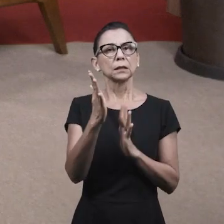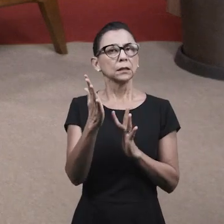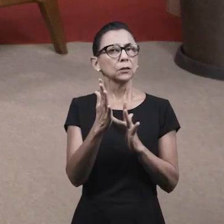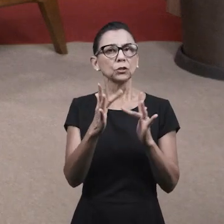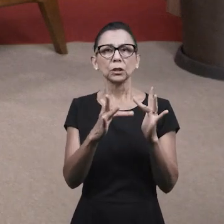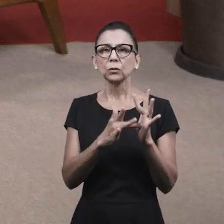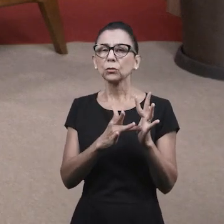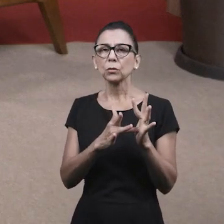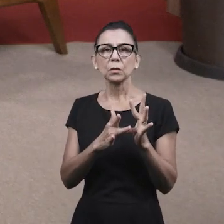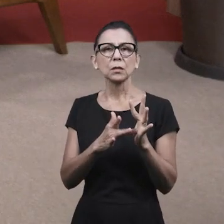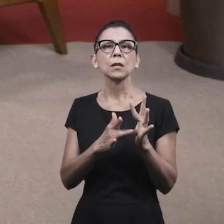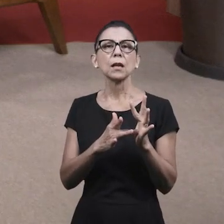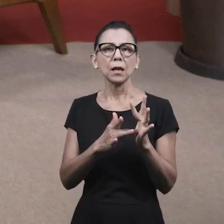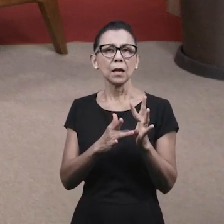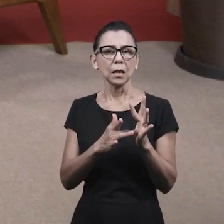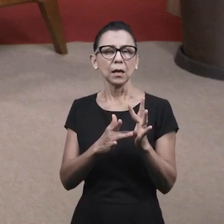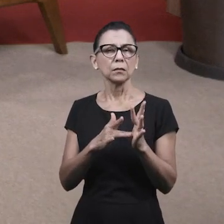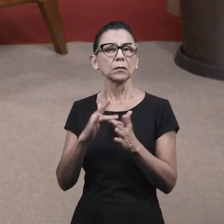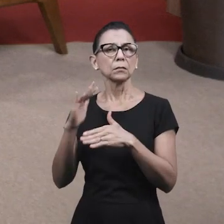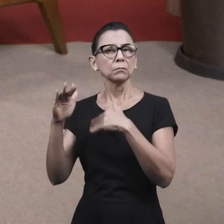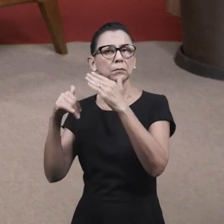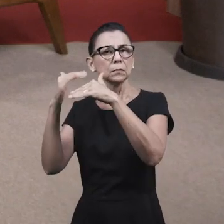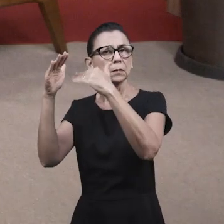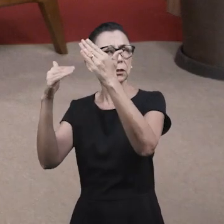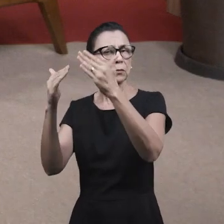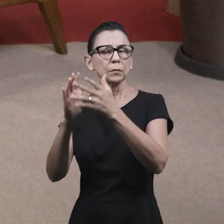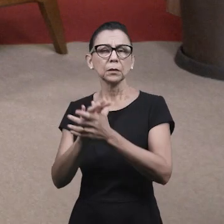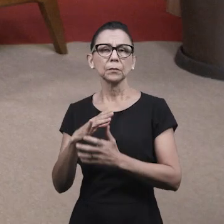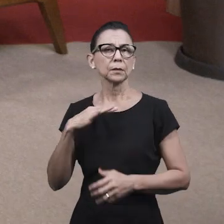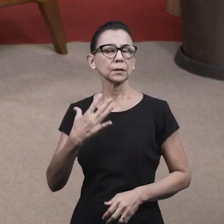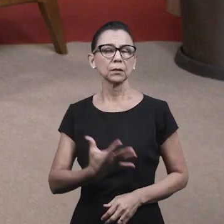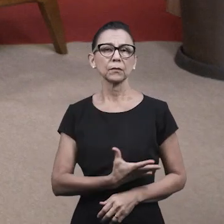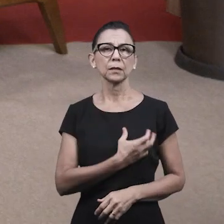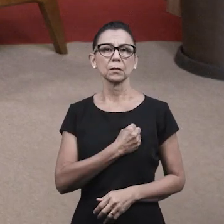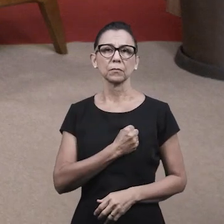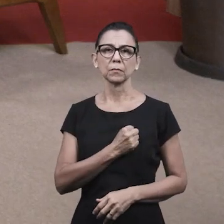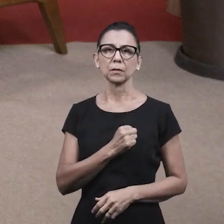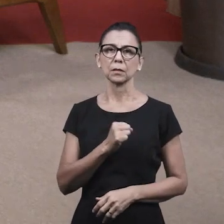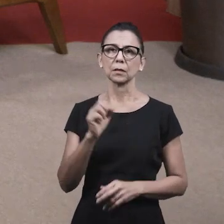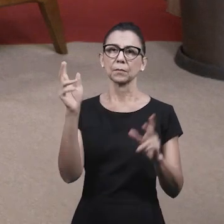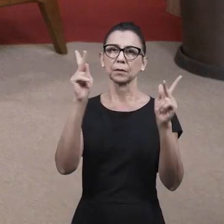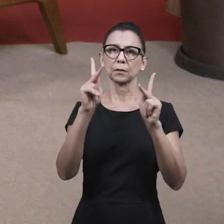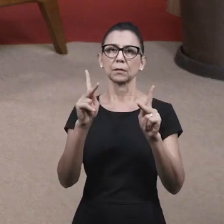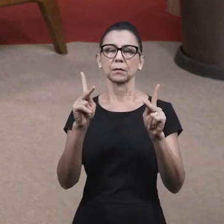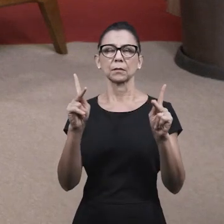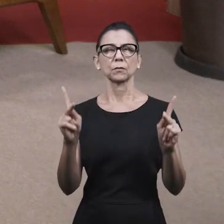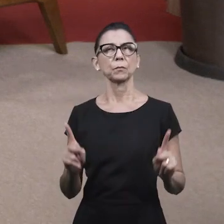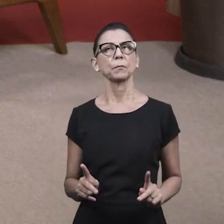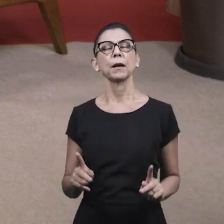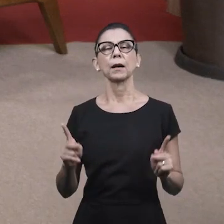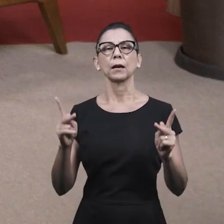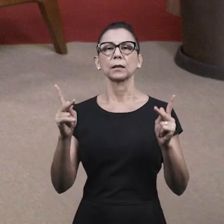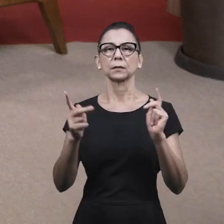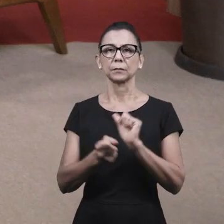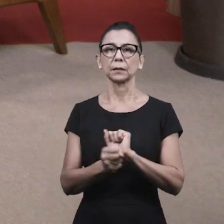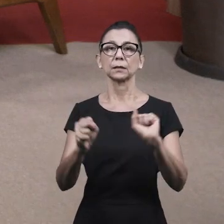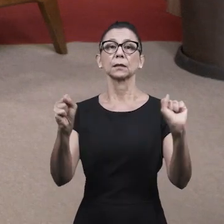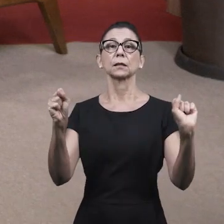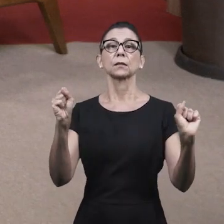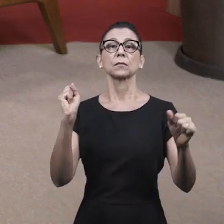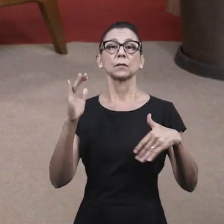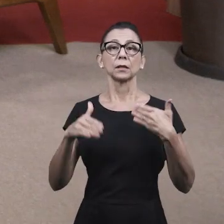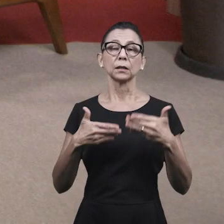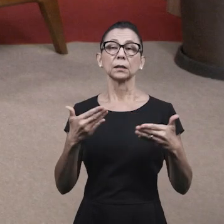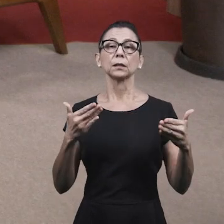sang, de cet esprit à chaque instant. Parce que le salut est dynamique, n'est-ce pas? Vous avez besoin de paix, vous avez